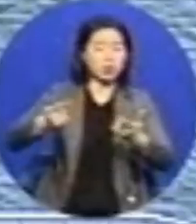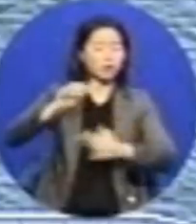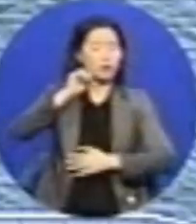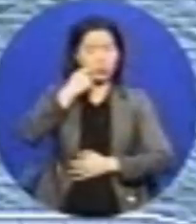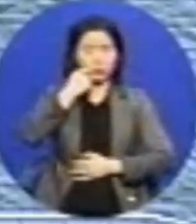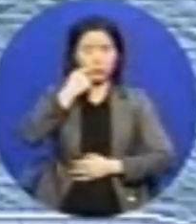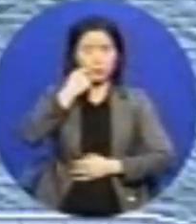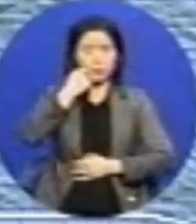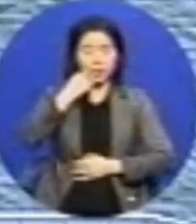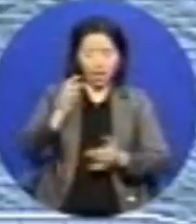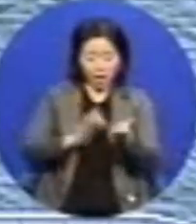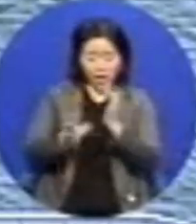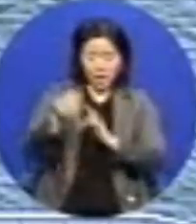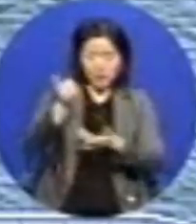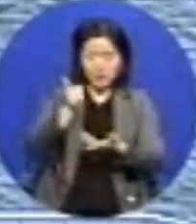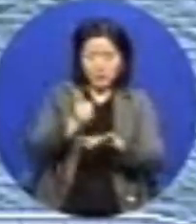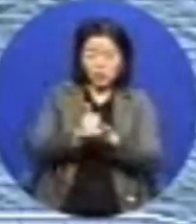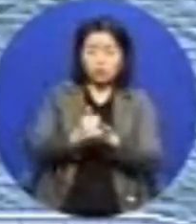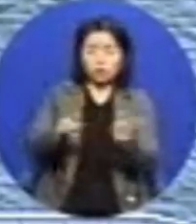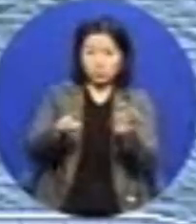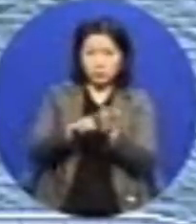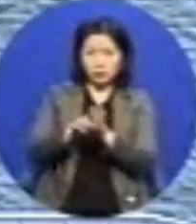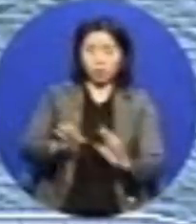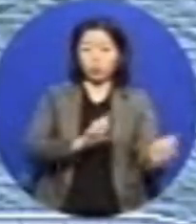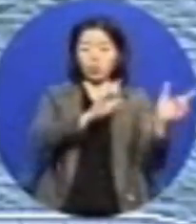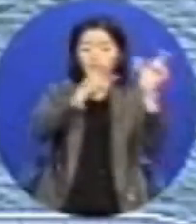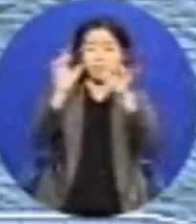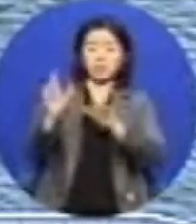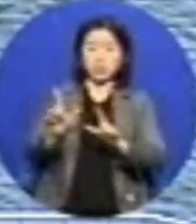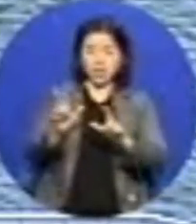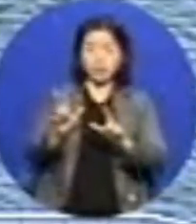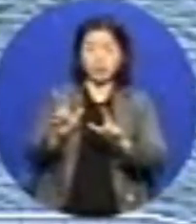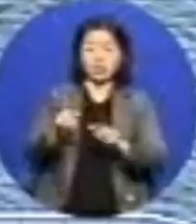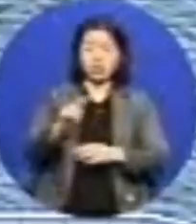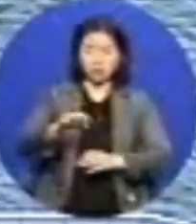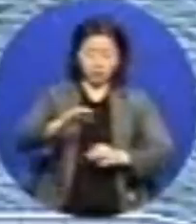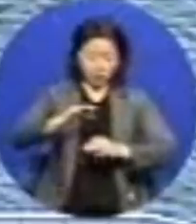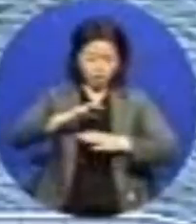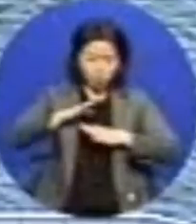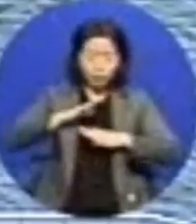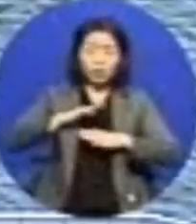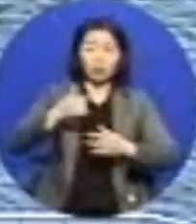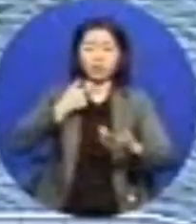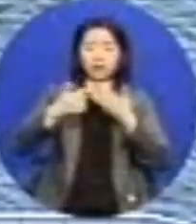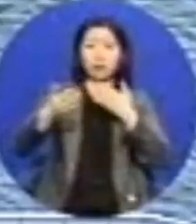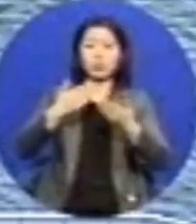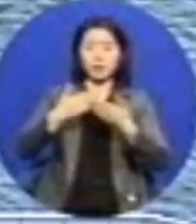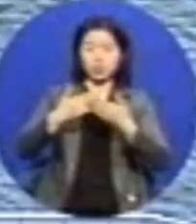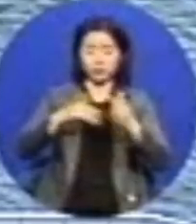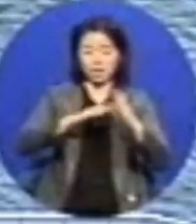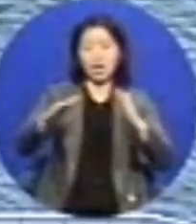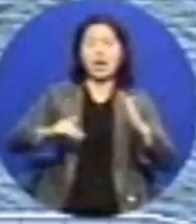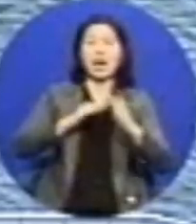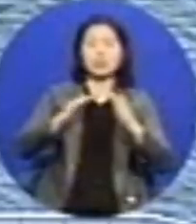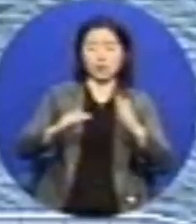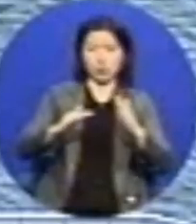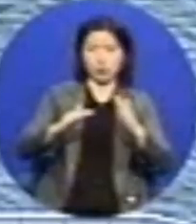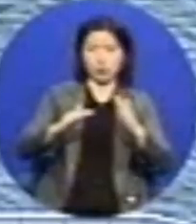믿고 변화되는 삶을 가장 먼저 가장 놀라운 게 경험하는 것이 가정입니다